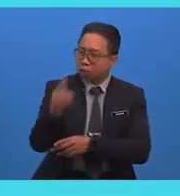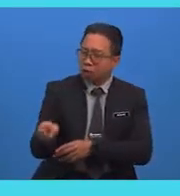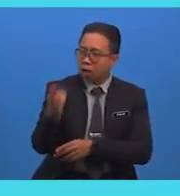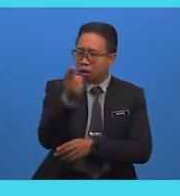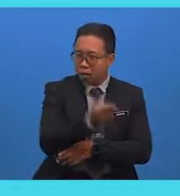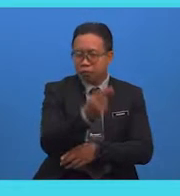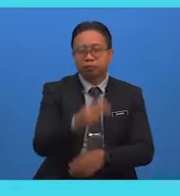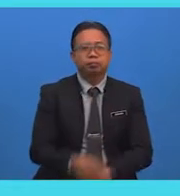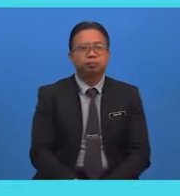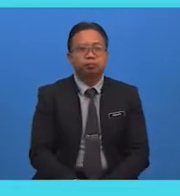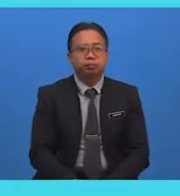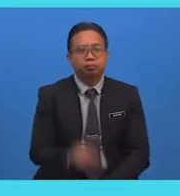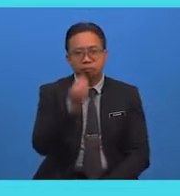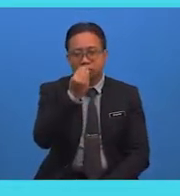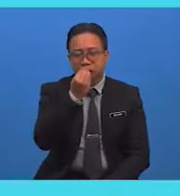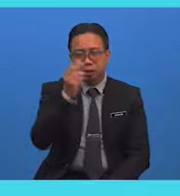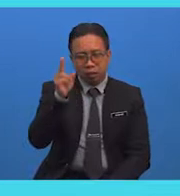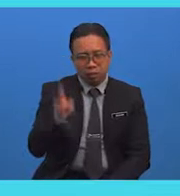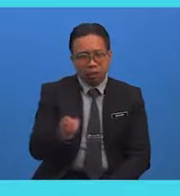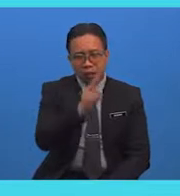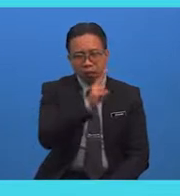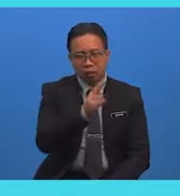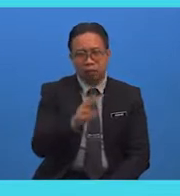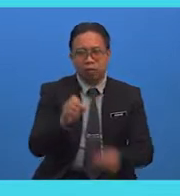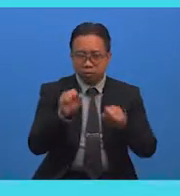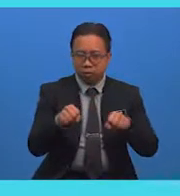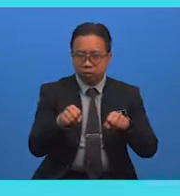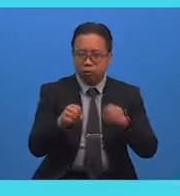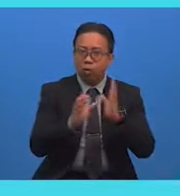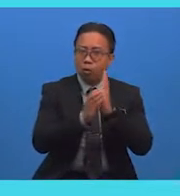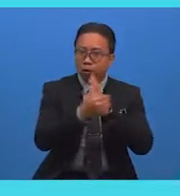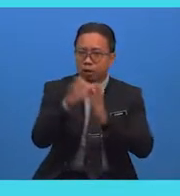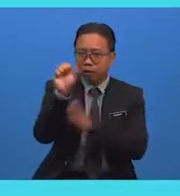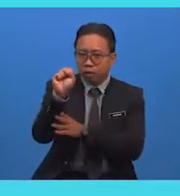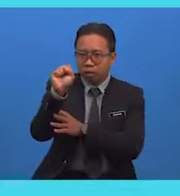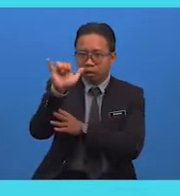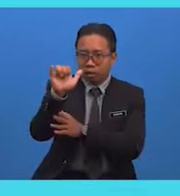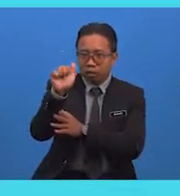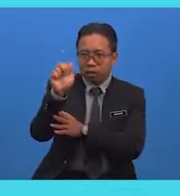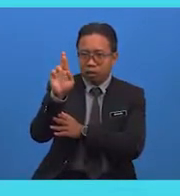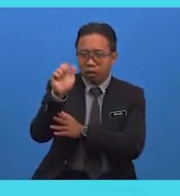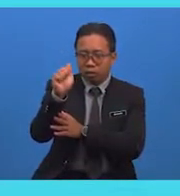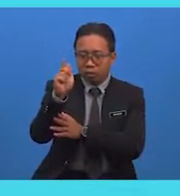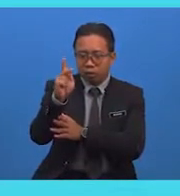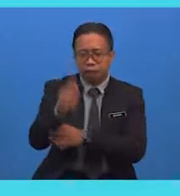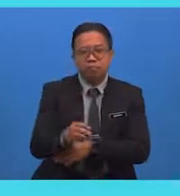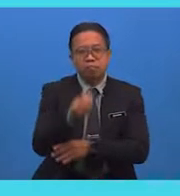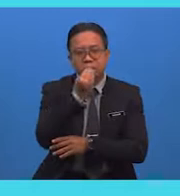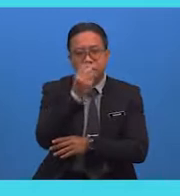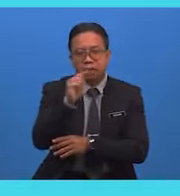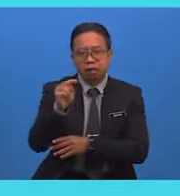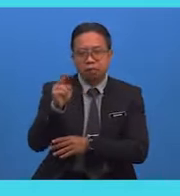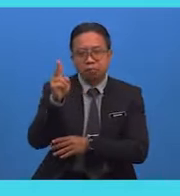halal bermaksud makanan yang dibenarkan oleh syarak. Manakala, makanan yang haram